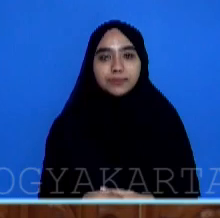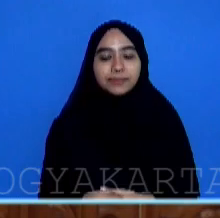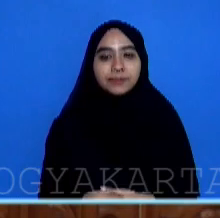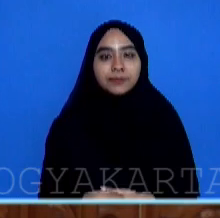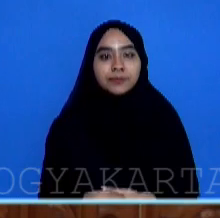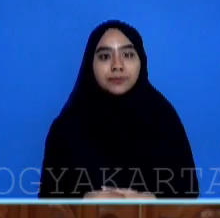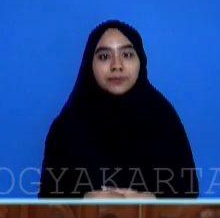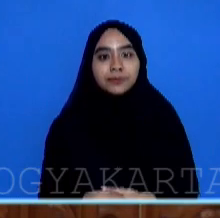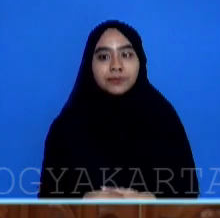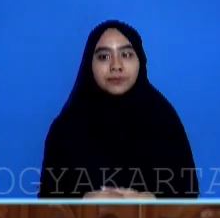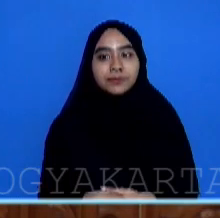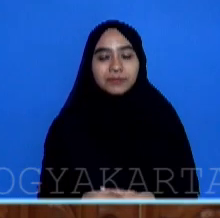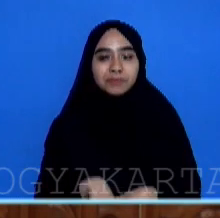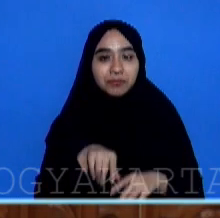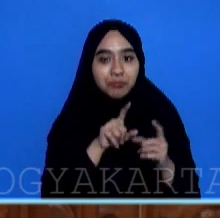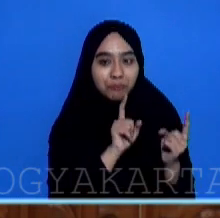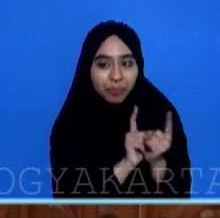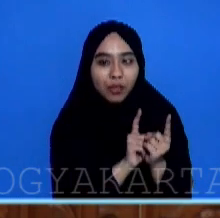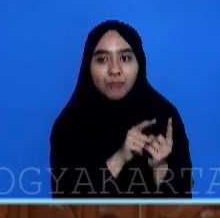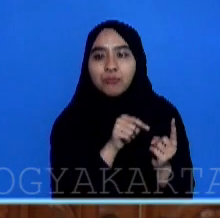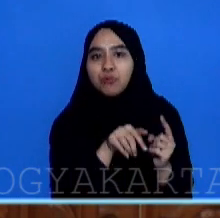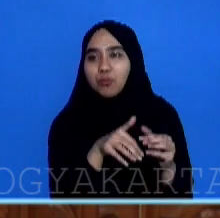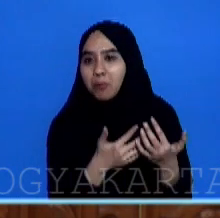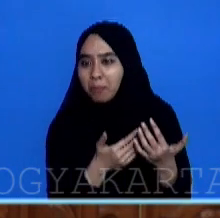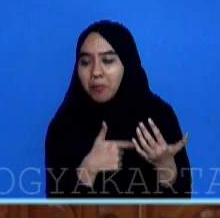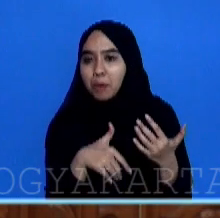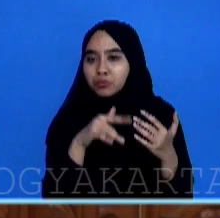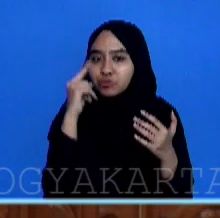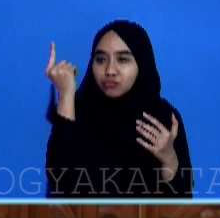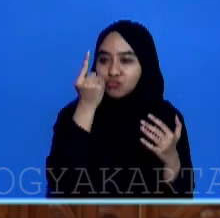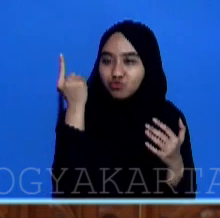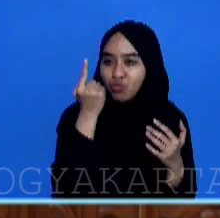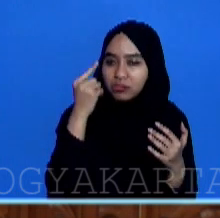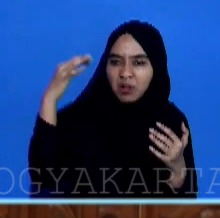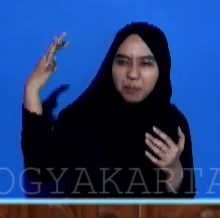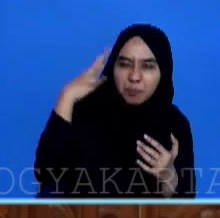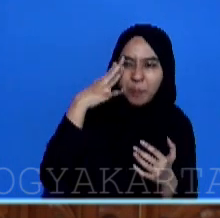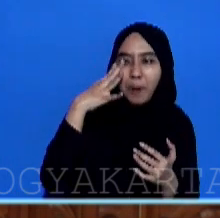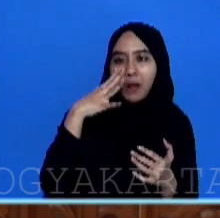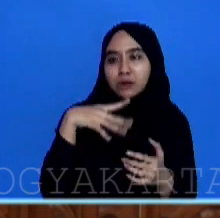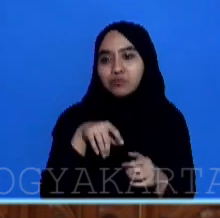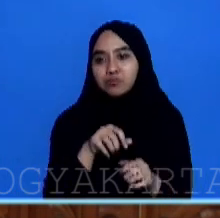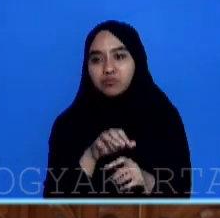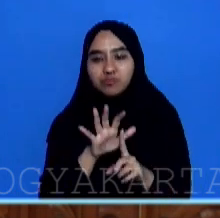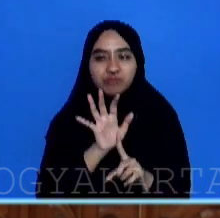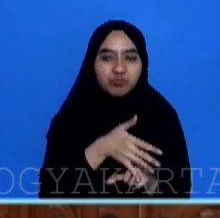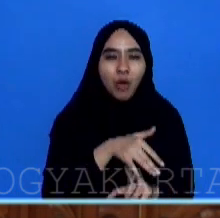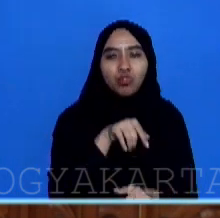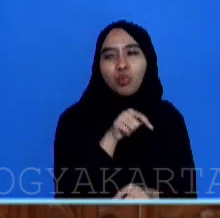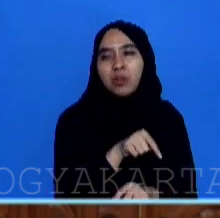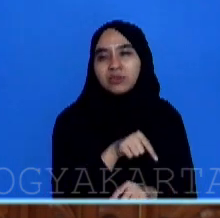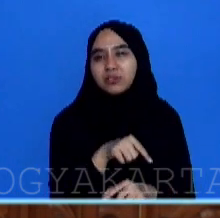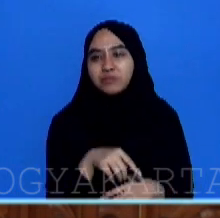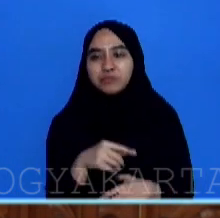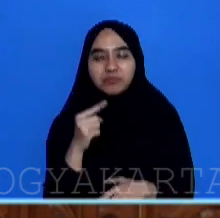Para pamirsa ngadepi wontenipun El Nino, kadang tani ing Sri Martani Piyungan sinengkuyung pemerintah kelurahan ugi sampun